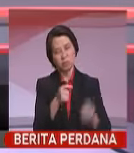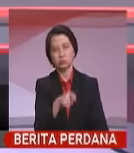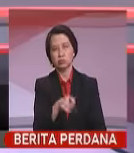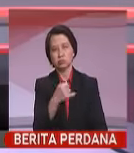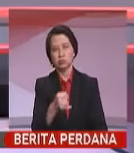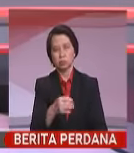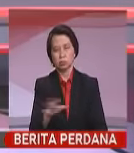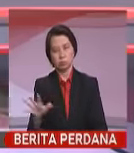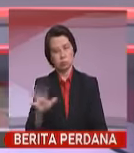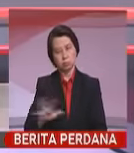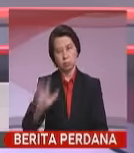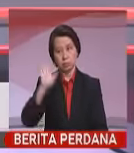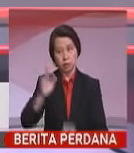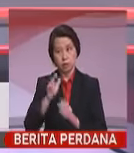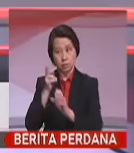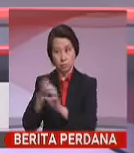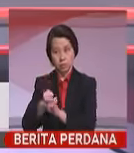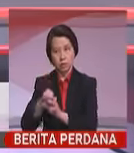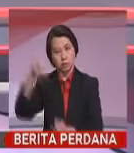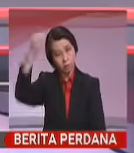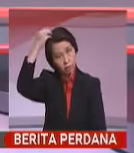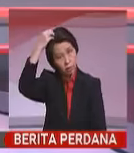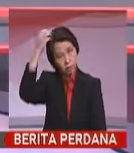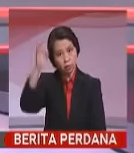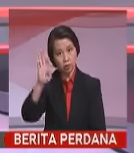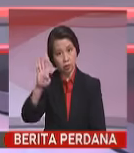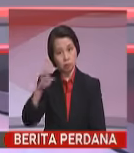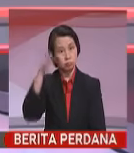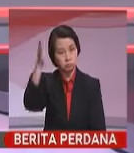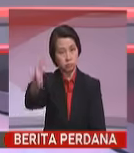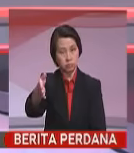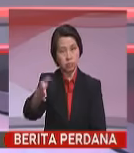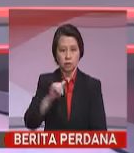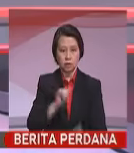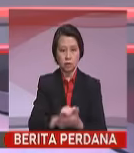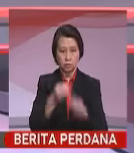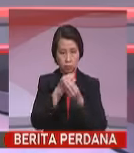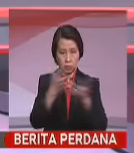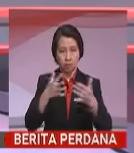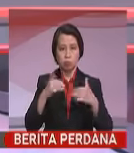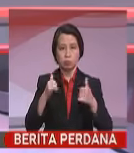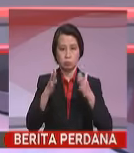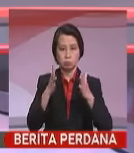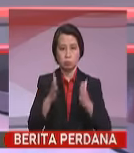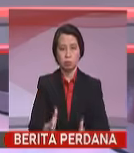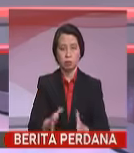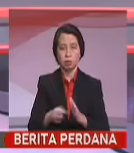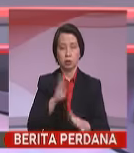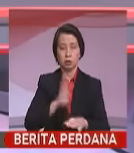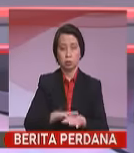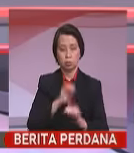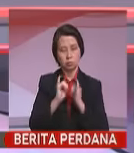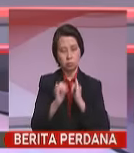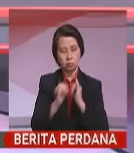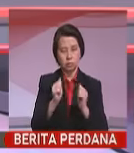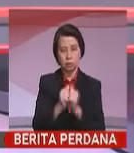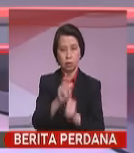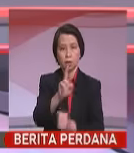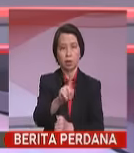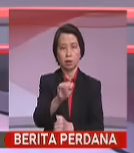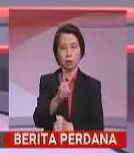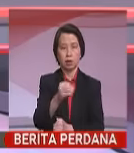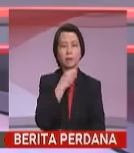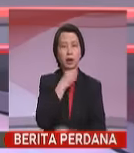berkenaan dan memberi bayangan bakal bersama Selangor FC musim hadapan. Perkara itu didedahkan pemain berkenaan ketika temubual bersama RTM Perak